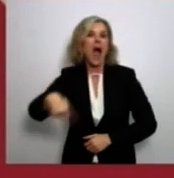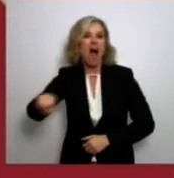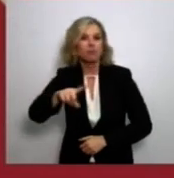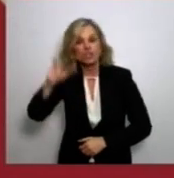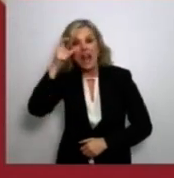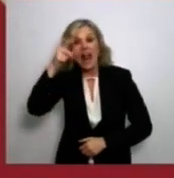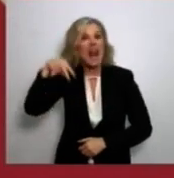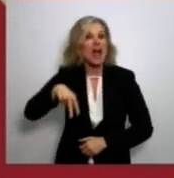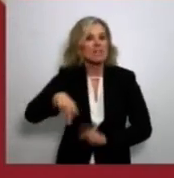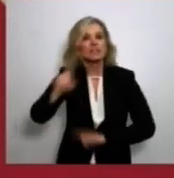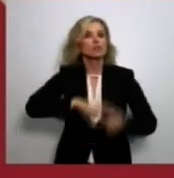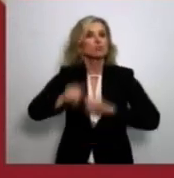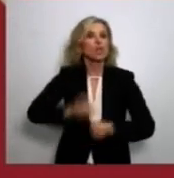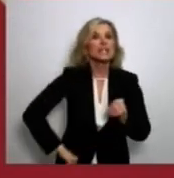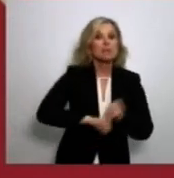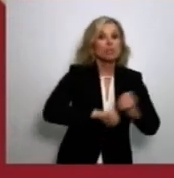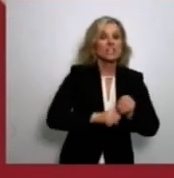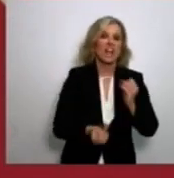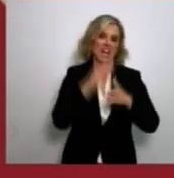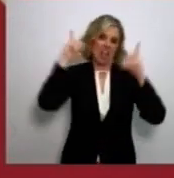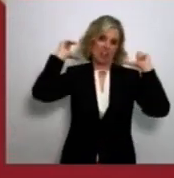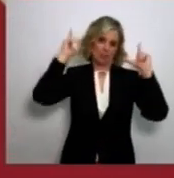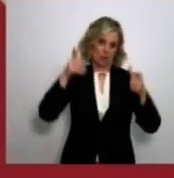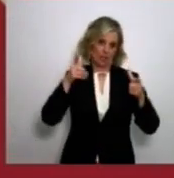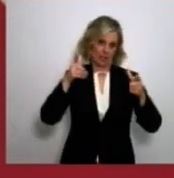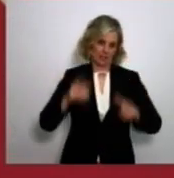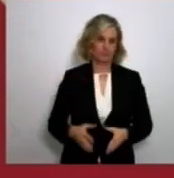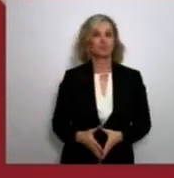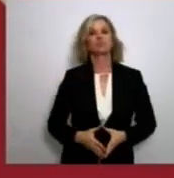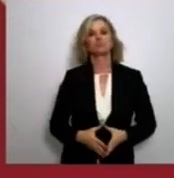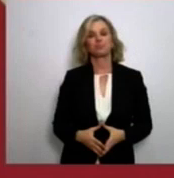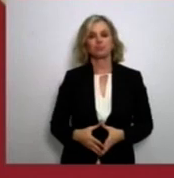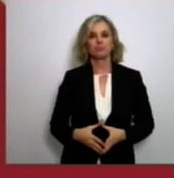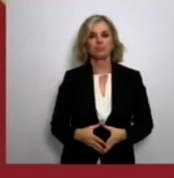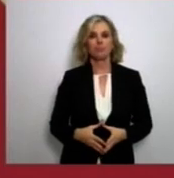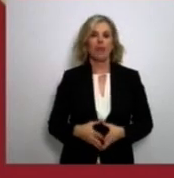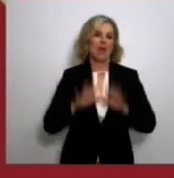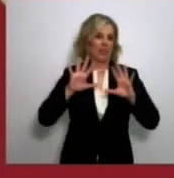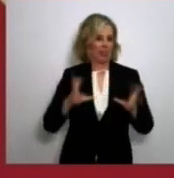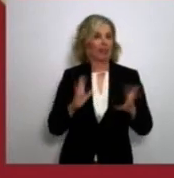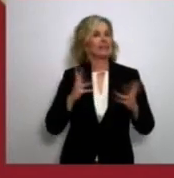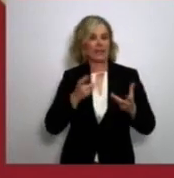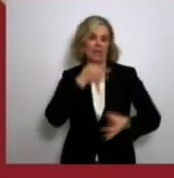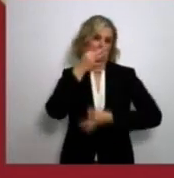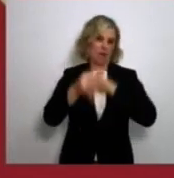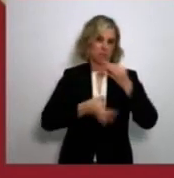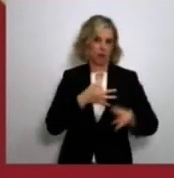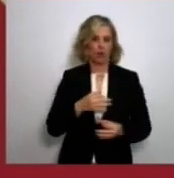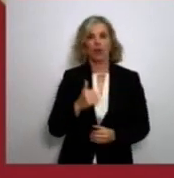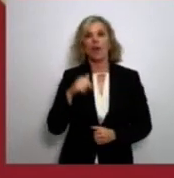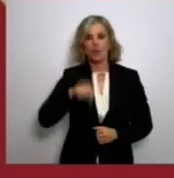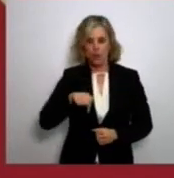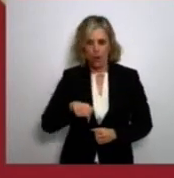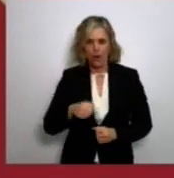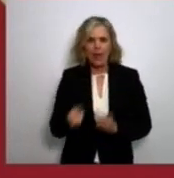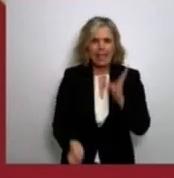Δημοκρατία. Την έδρα την πήρε τότε ο Γεώργιος Αλέξανδρος Μαγκάκης. Δηλαδή, δεν λέμε κάτι